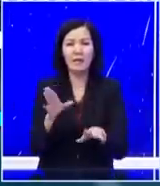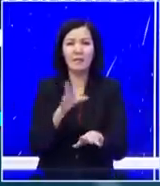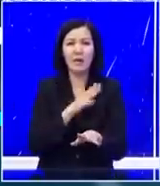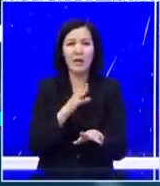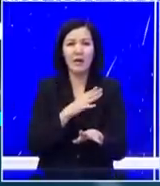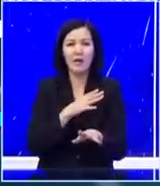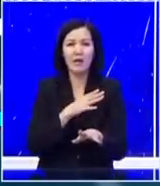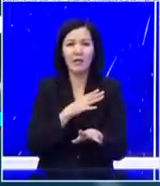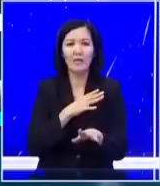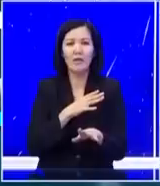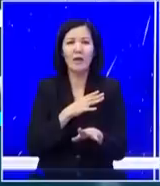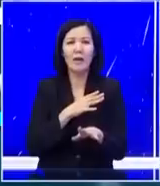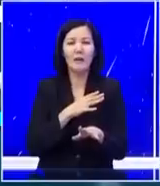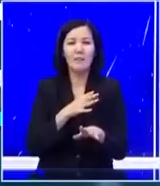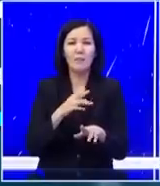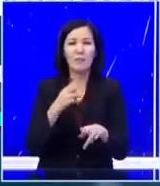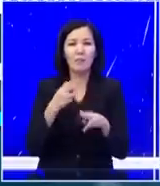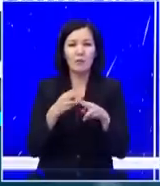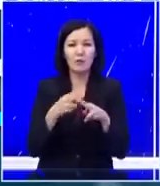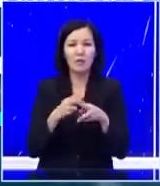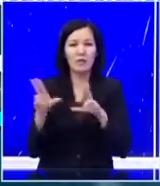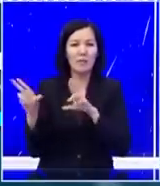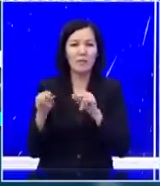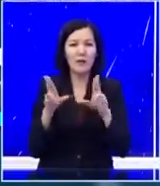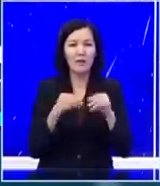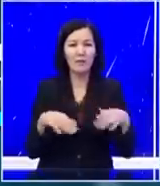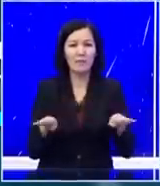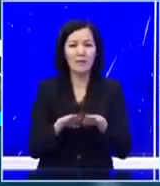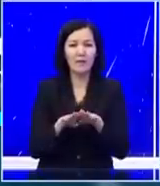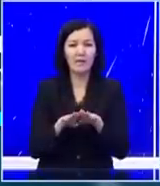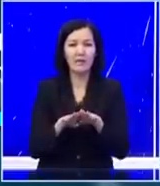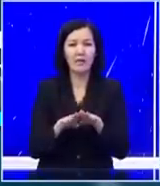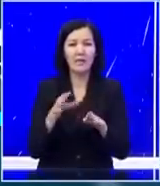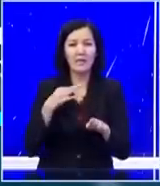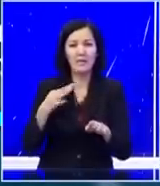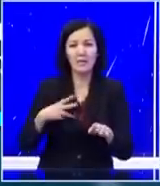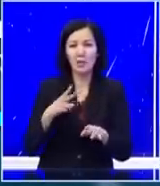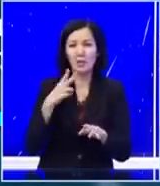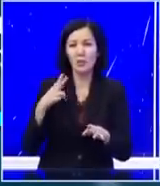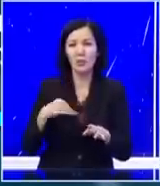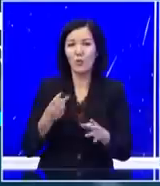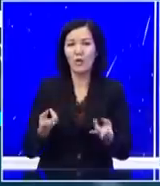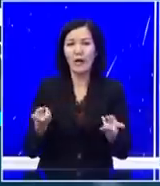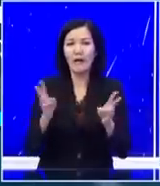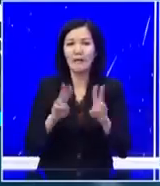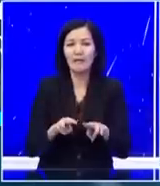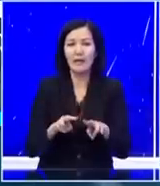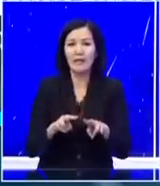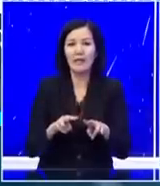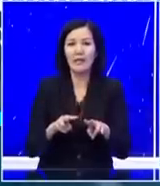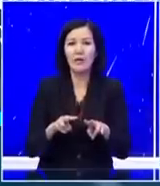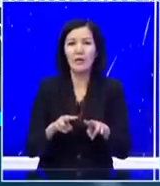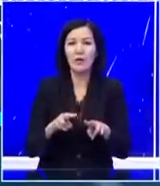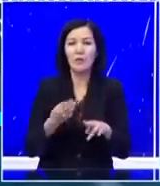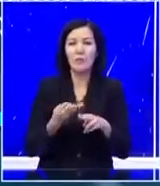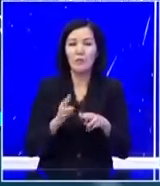қолға ұстаған мұз, бақыт басқа қонған құс, бала артта қалар із, бұл өмірдің қызығы сіз бен біз деген